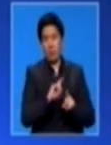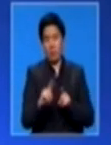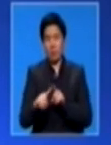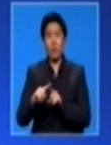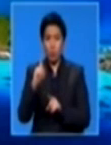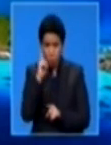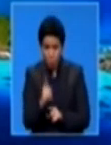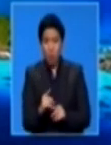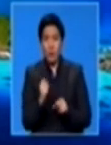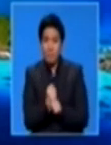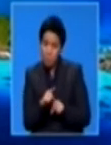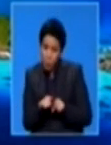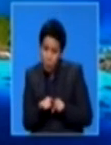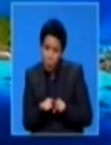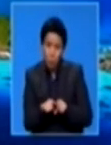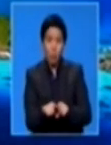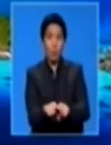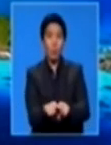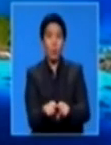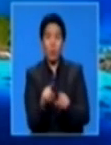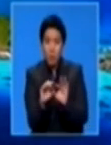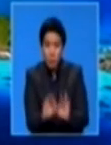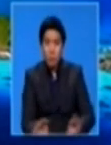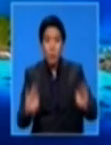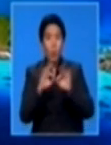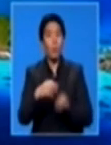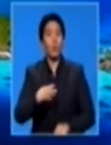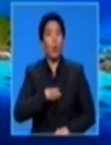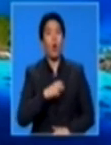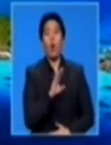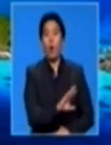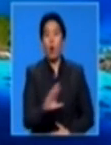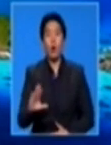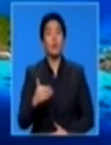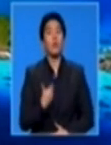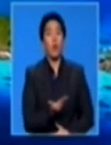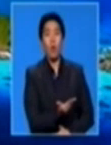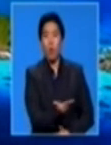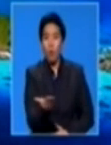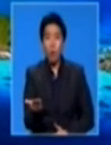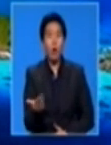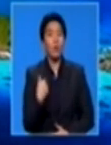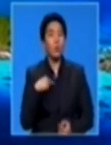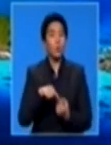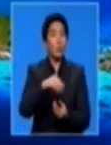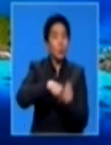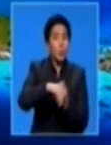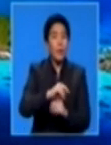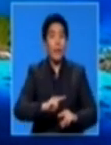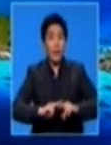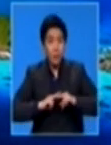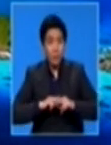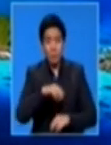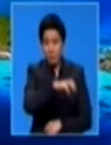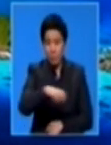จะเร่งดำเนินการควบคู่กันไปให้สอดคล้องกับความจำเป็นและความต้องการนะครับอันนี้ขอความร่วมมือภาคธุรกิจเอกชนสถานประกอบการ